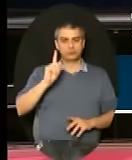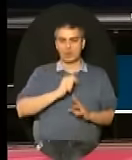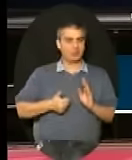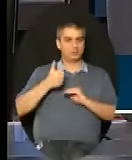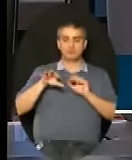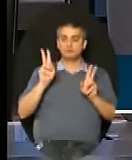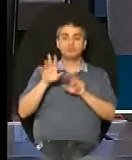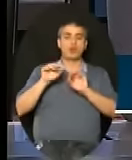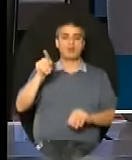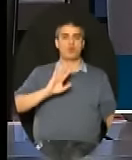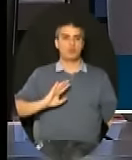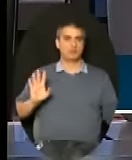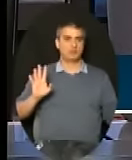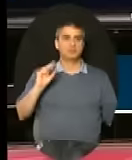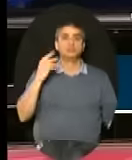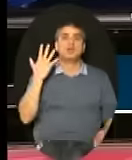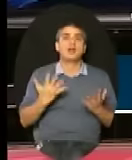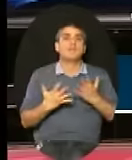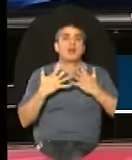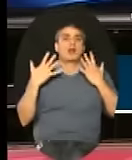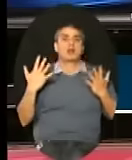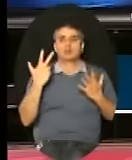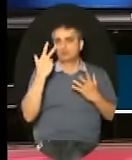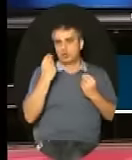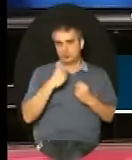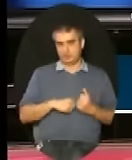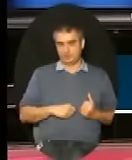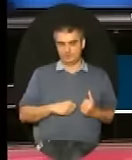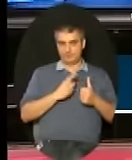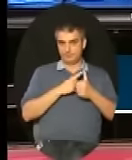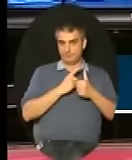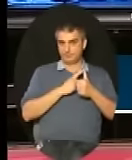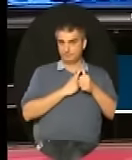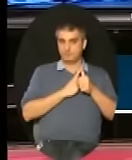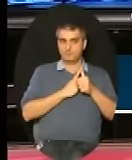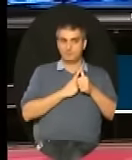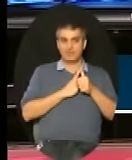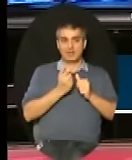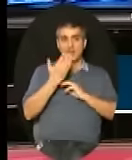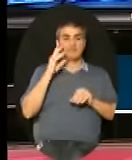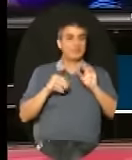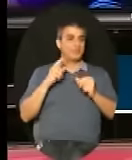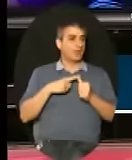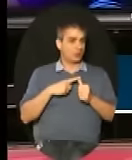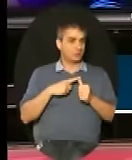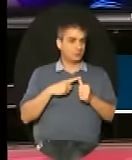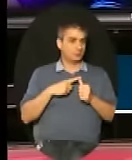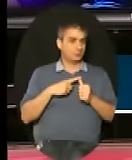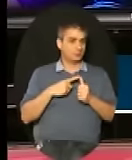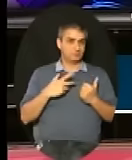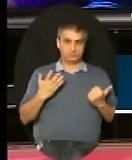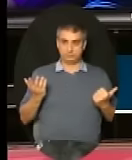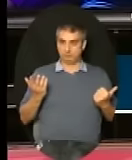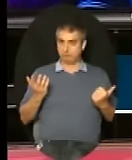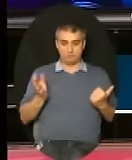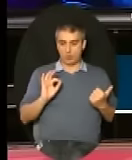בכלל לבחירה. יש הבדל תאומי בשלושה דברים. אוקיי. דבר אחד, לפני הבחירות עדיין